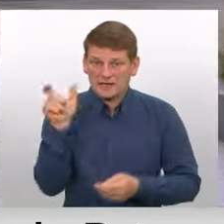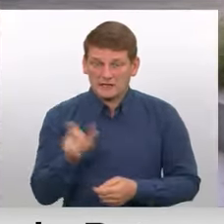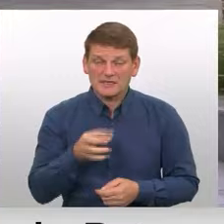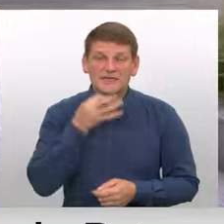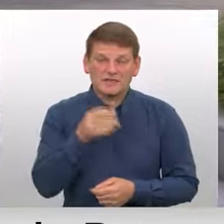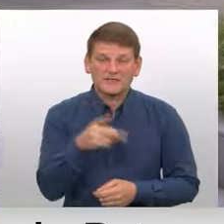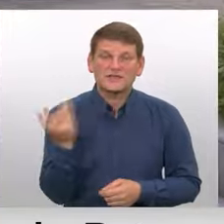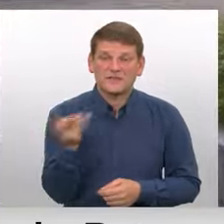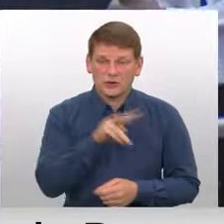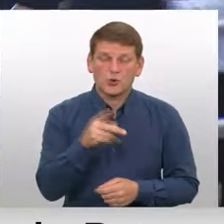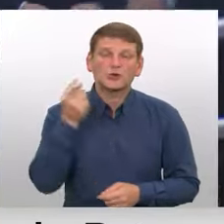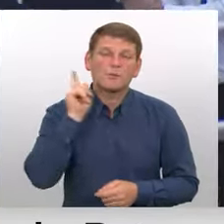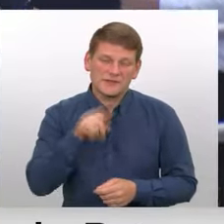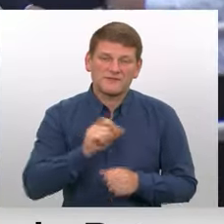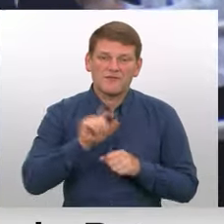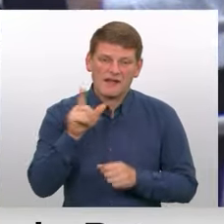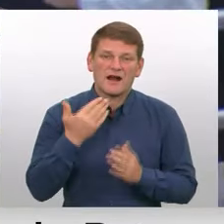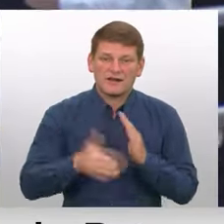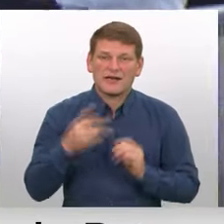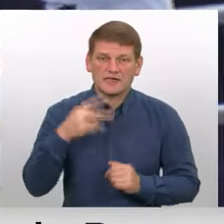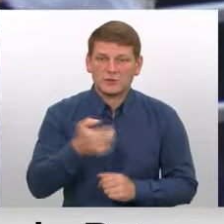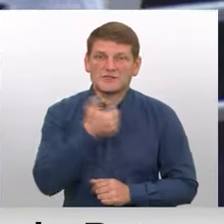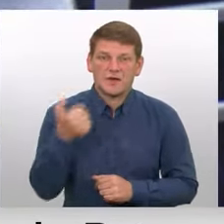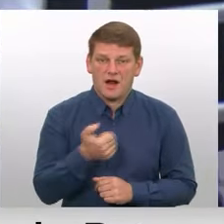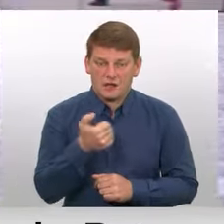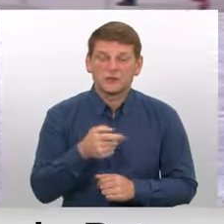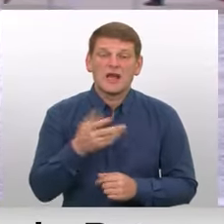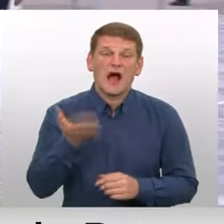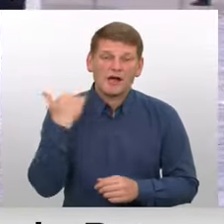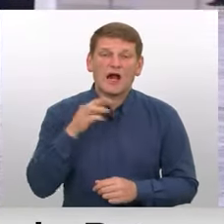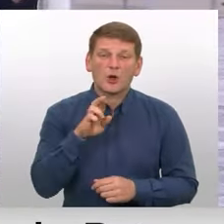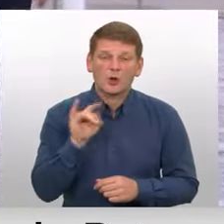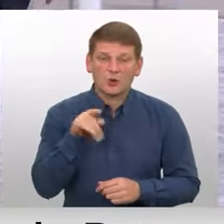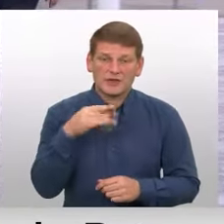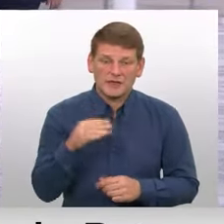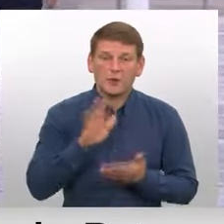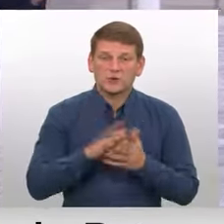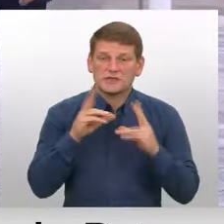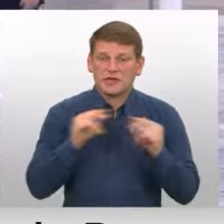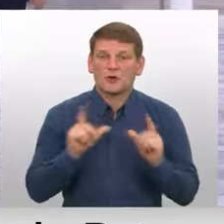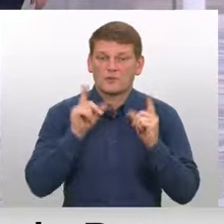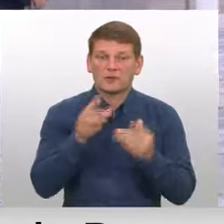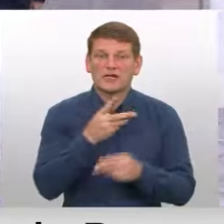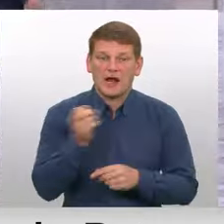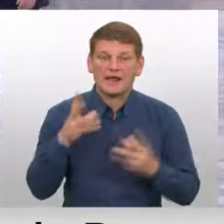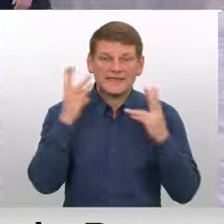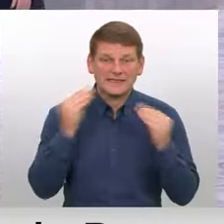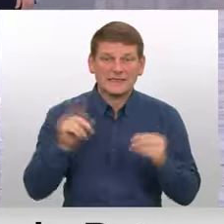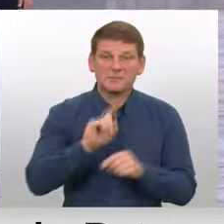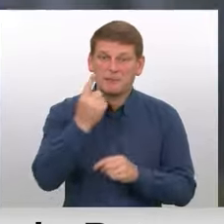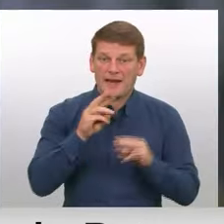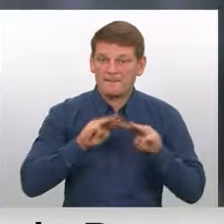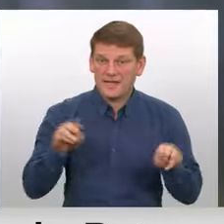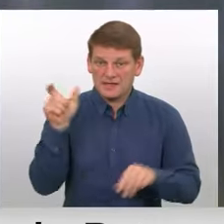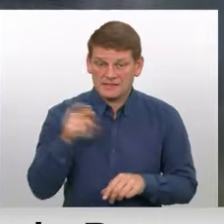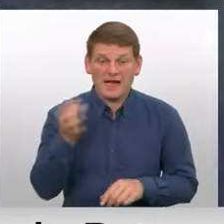viņi viens otru pazīst vairāk nekā 20 gadus. Agrāk Rute uz šeieni uz NATO brauca kā Nīderlandes. Premjers, un